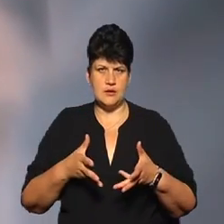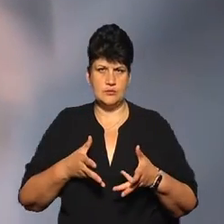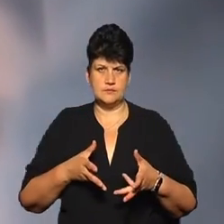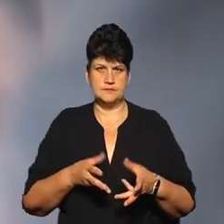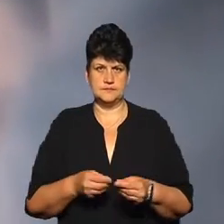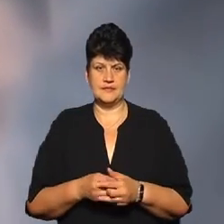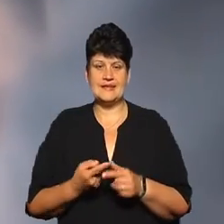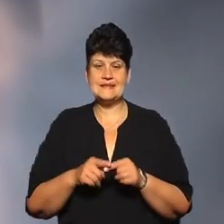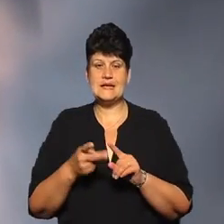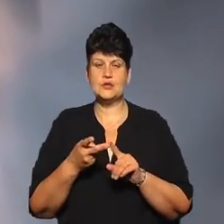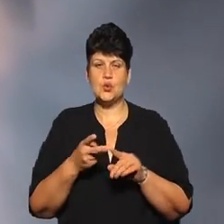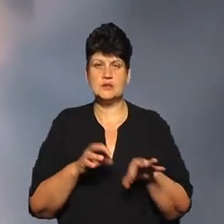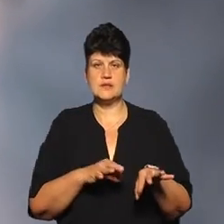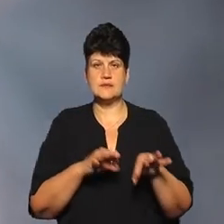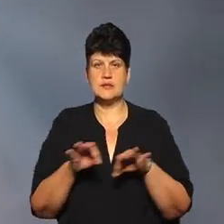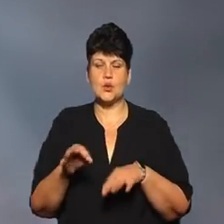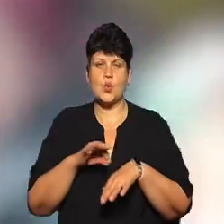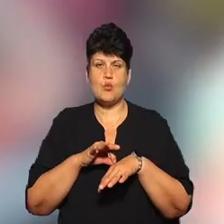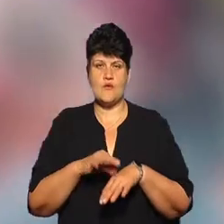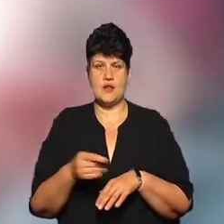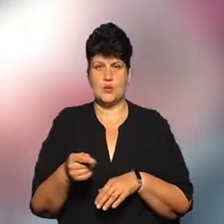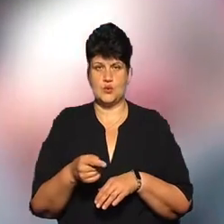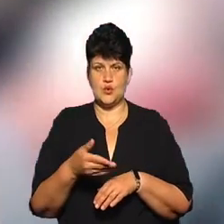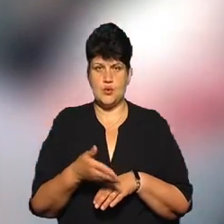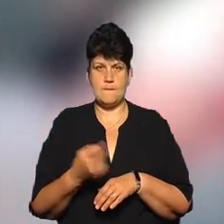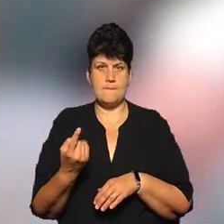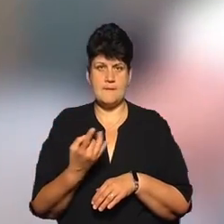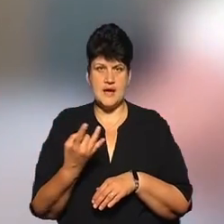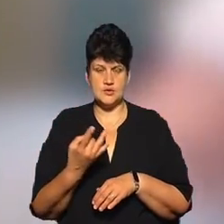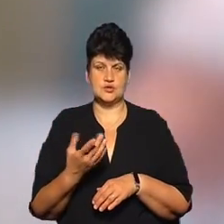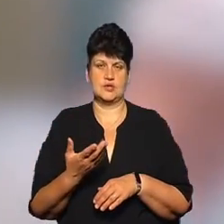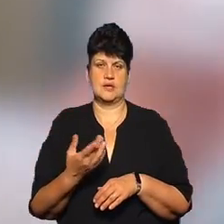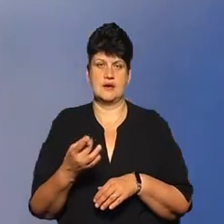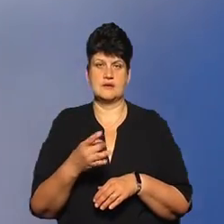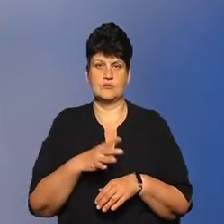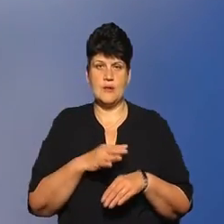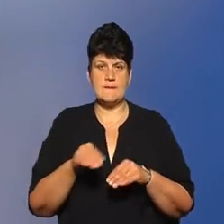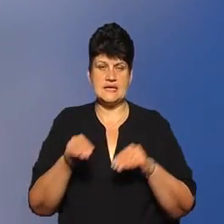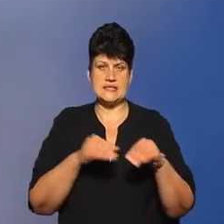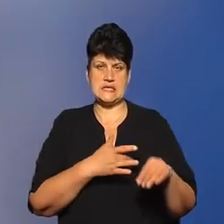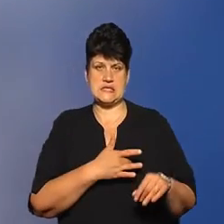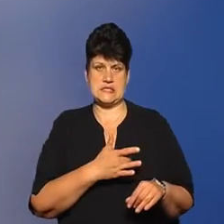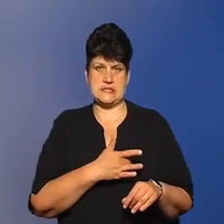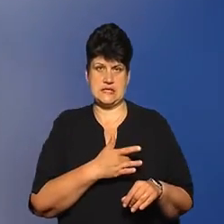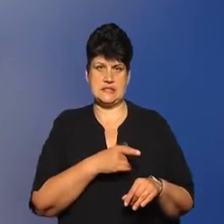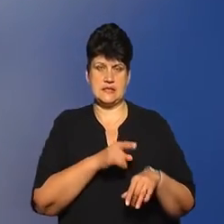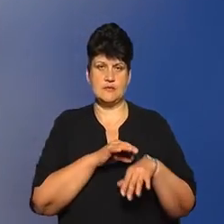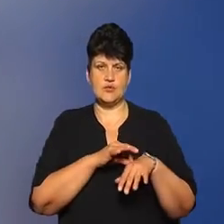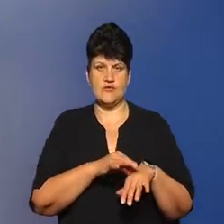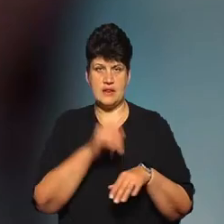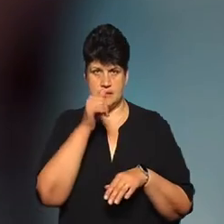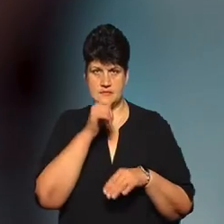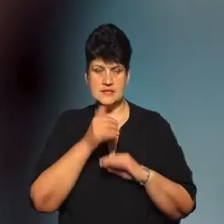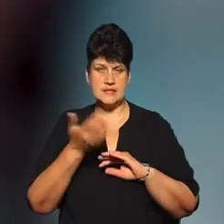друга трансплантація, яку провели у Тернополі. Першою такою операцією була пересадка серця. Її провели місяць тому.